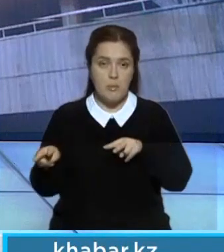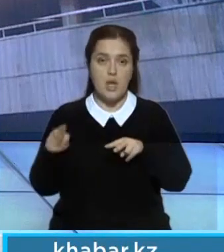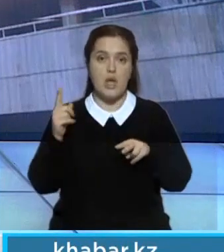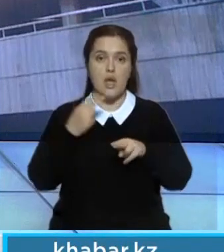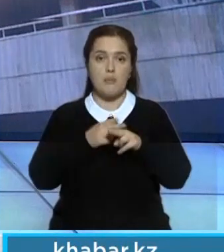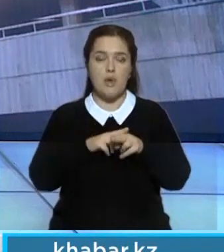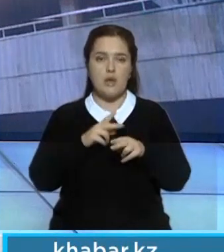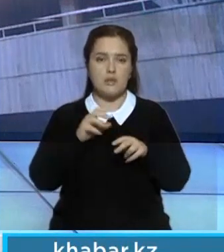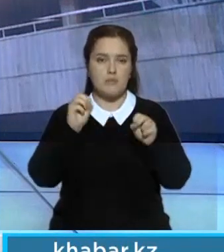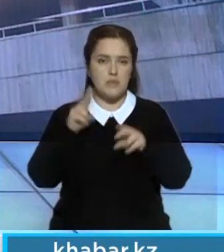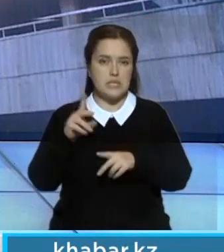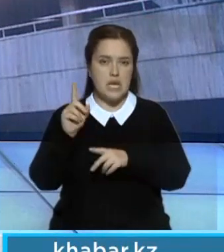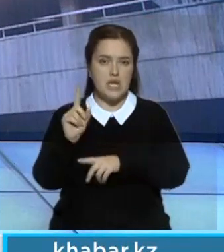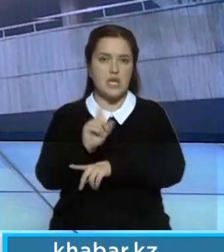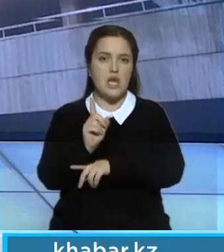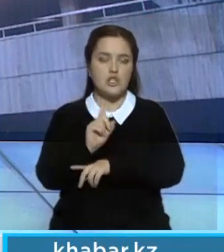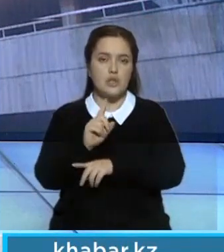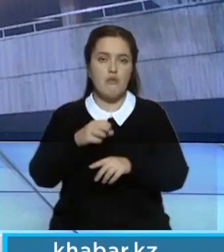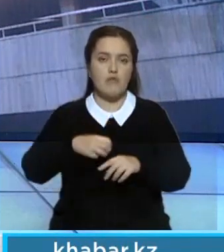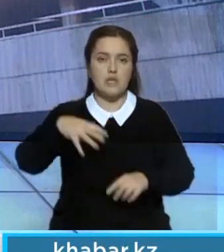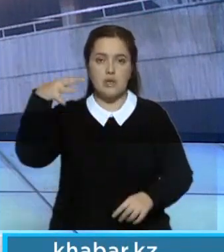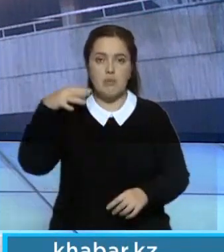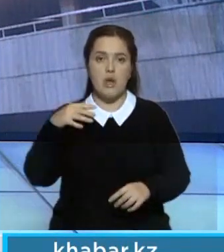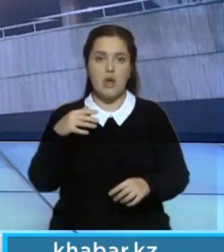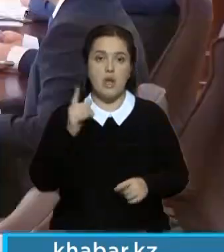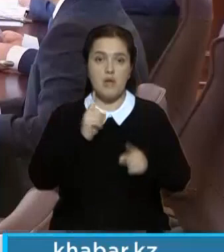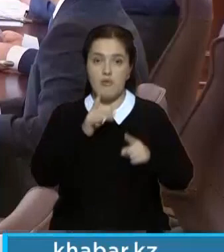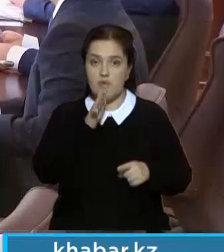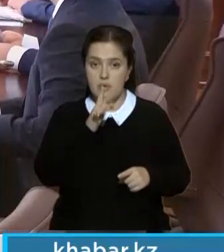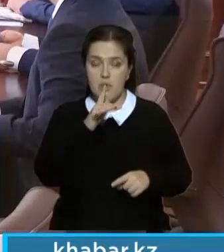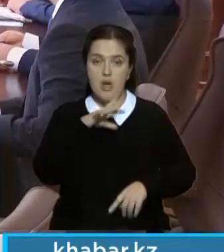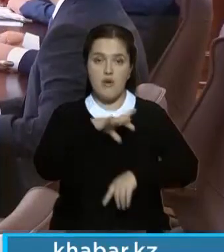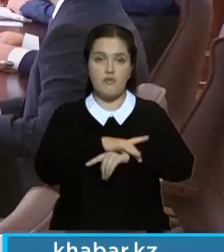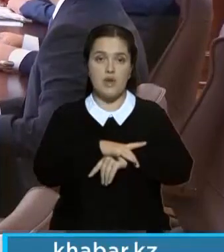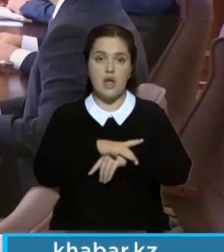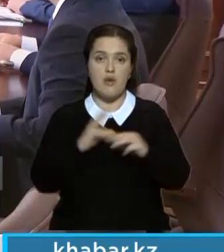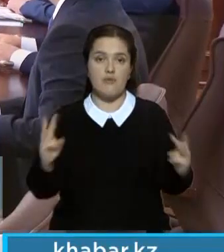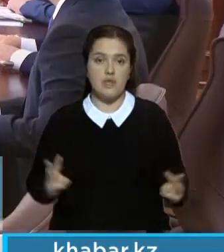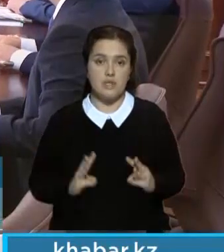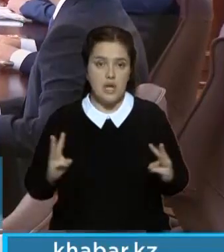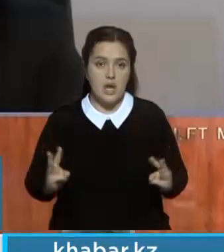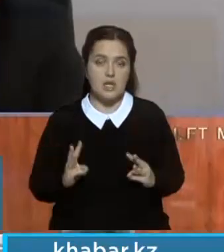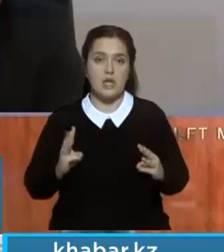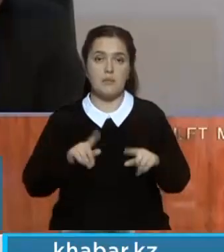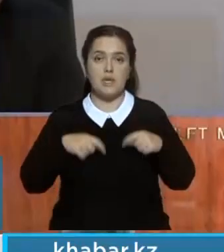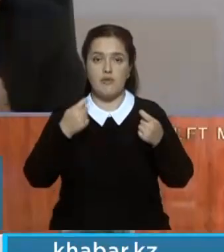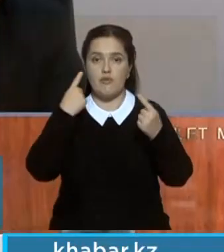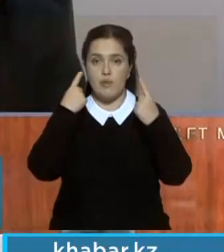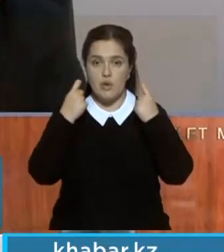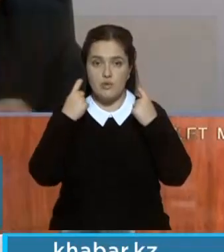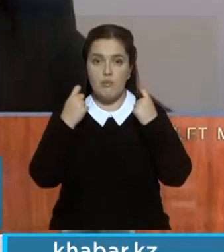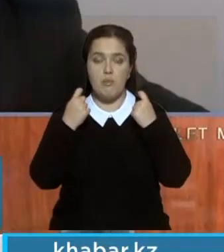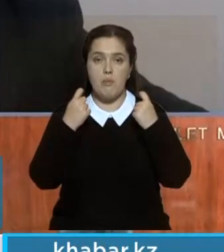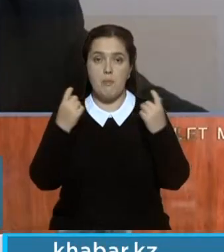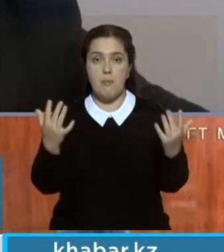видеомониторингом и сетью независимых датчиков дыма. Это позволит в режиме реального времени выявлять очаги возгорания и оперативно передавать